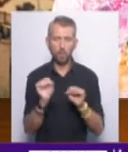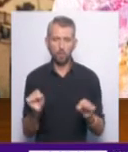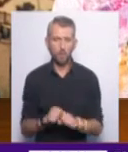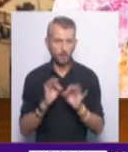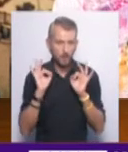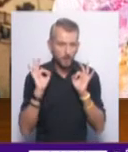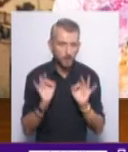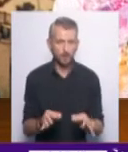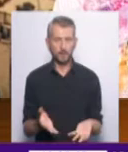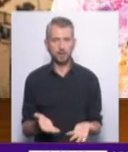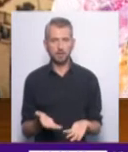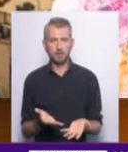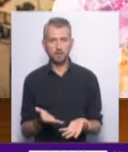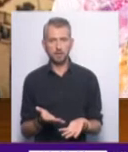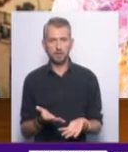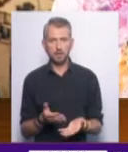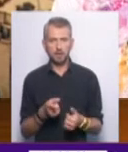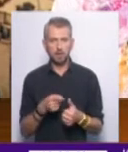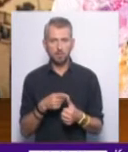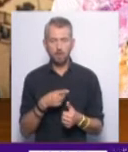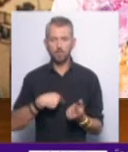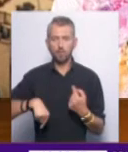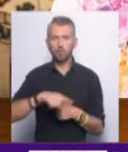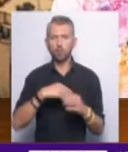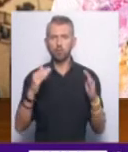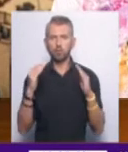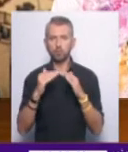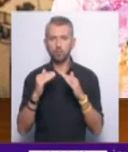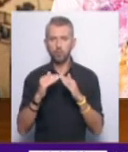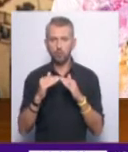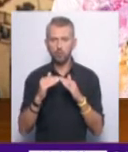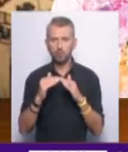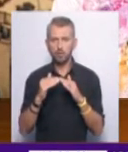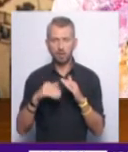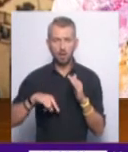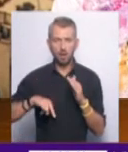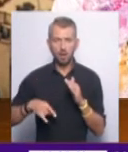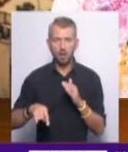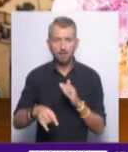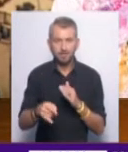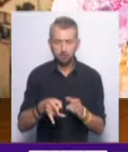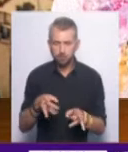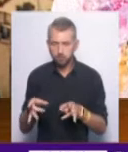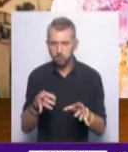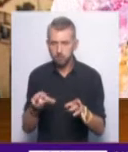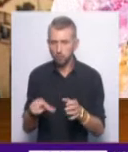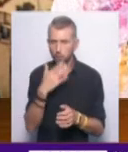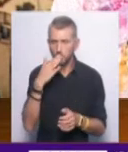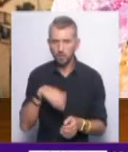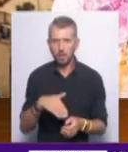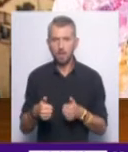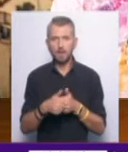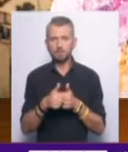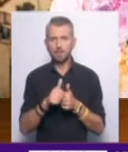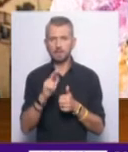ніякої. Попіри по кругу дома, одмостки, в нас ями в коліну. Перед третім